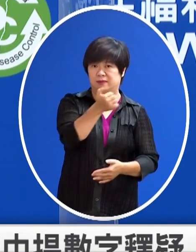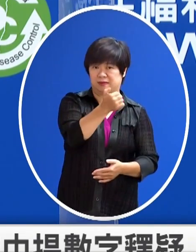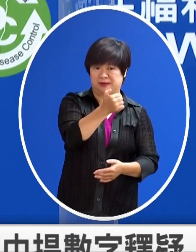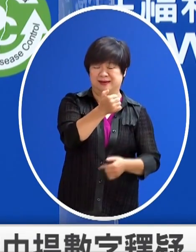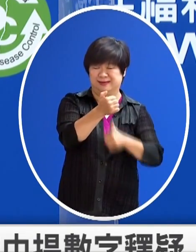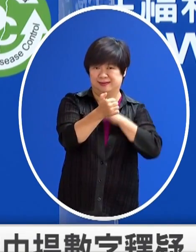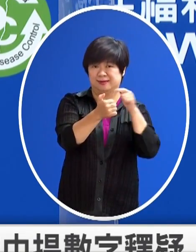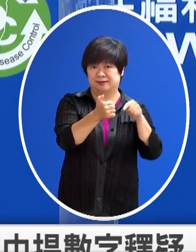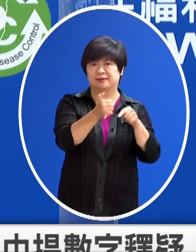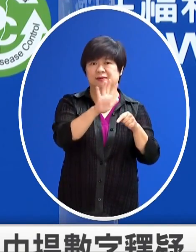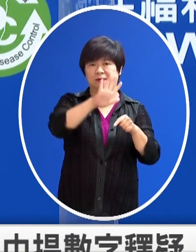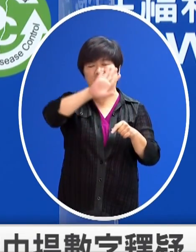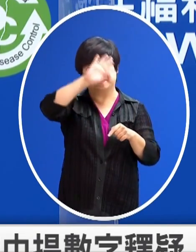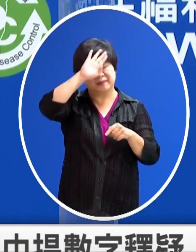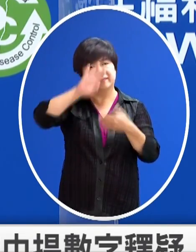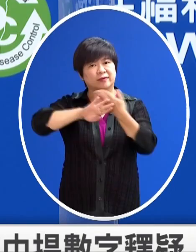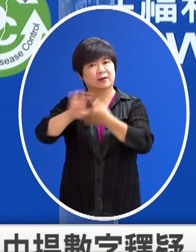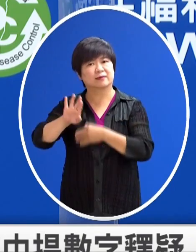性，